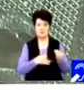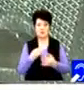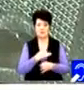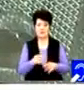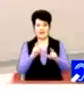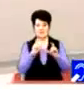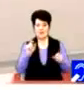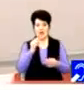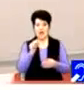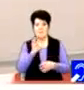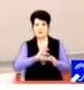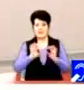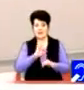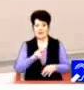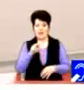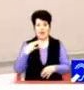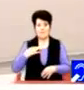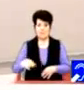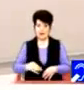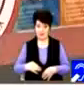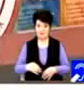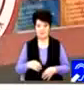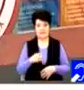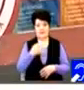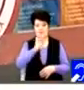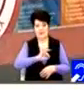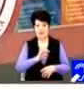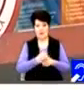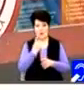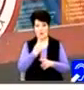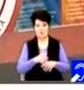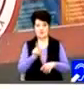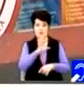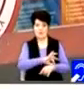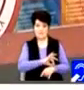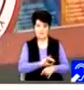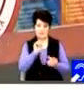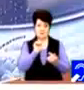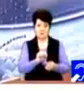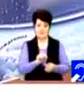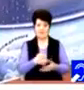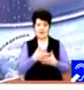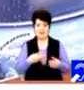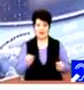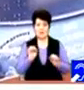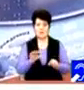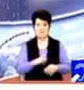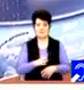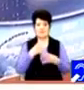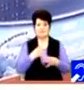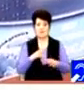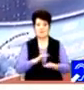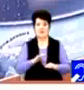al agenției medicamentului de la Paris preparatul farmaceutic Smecta unul dintre cele mai folosite împotriva diareei poate fi dăunător